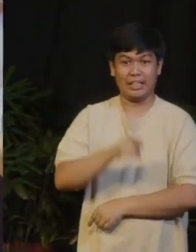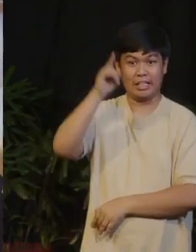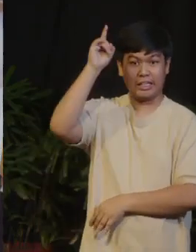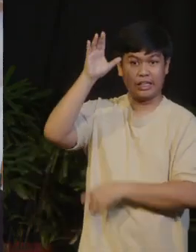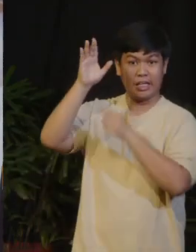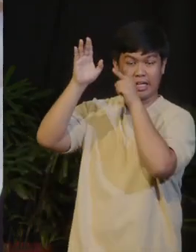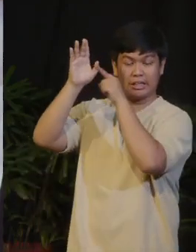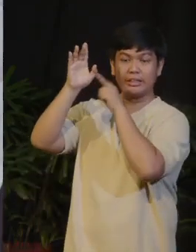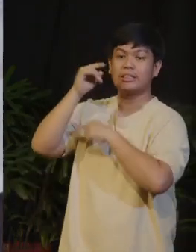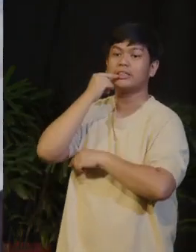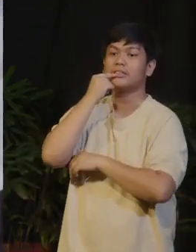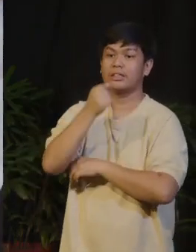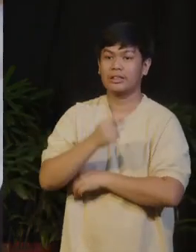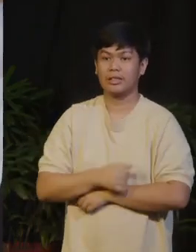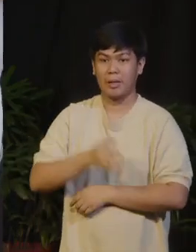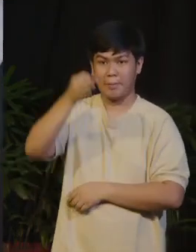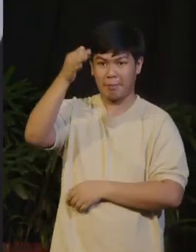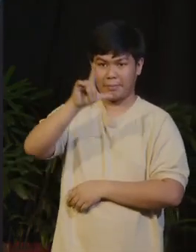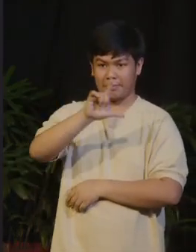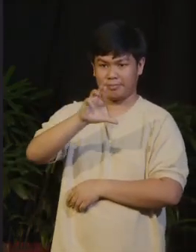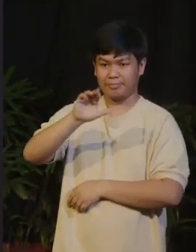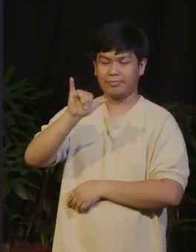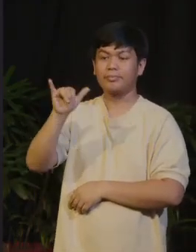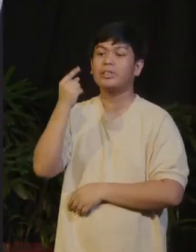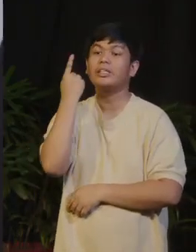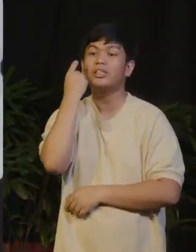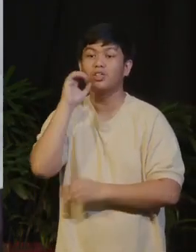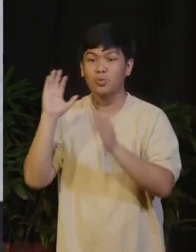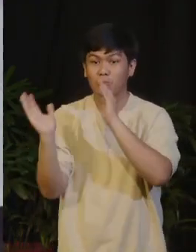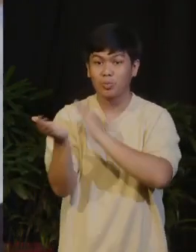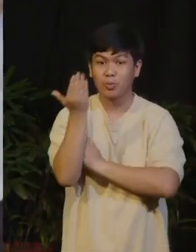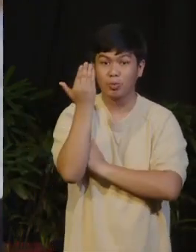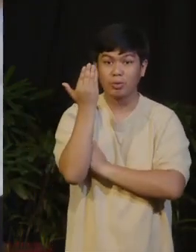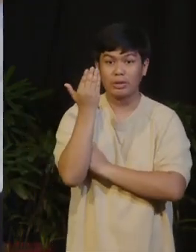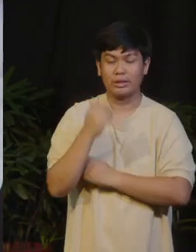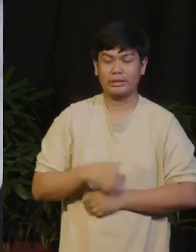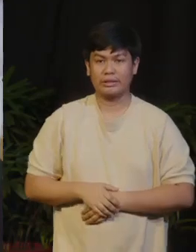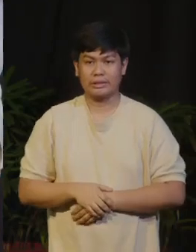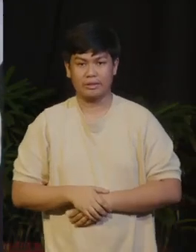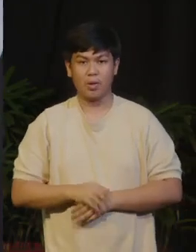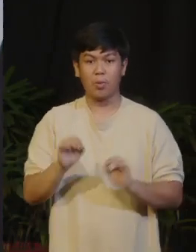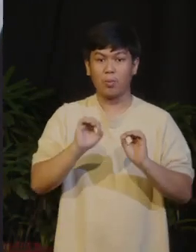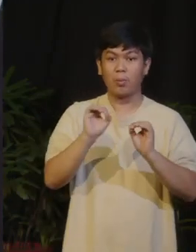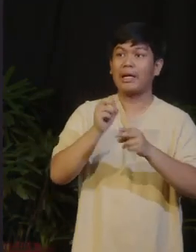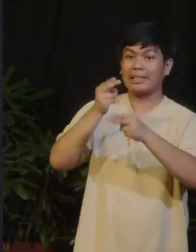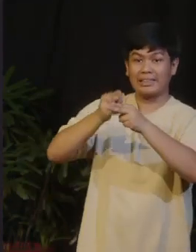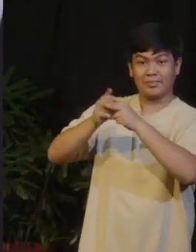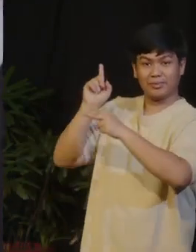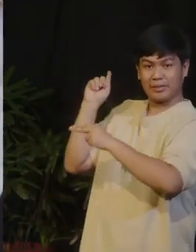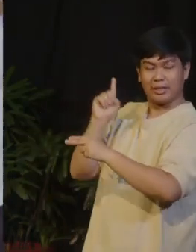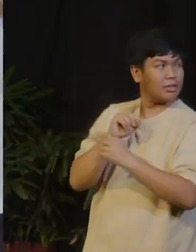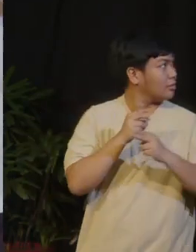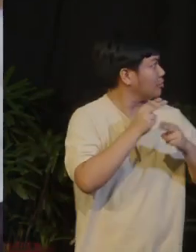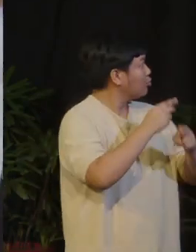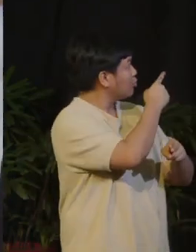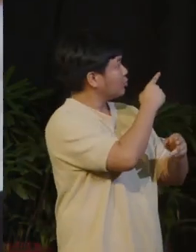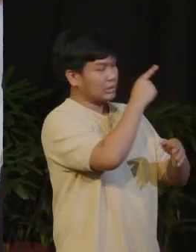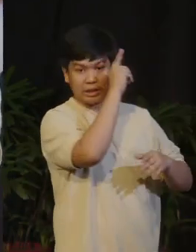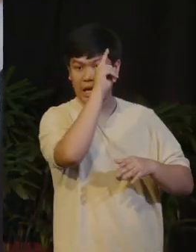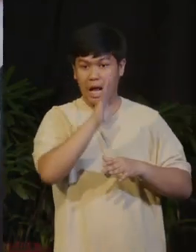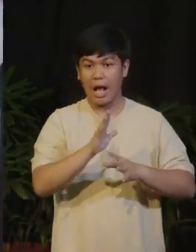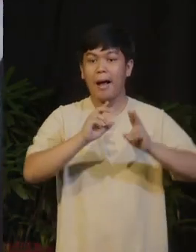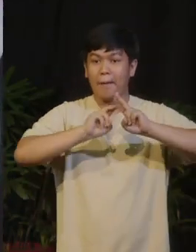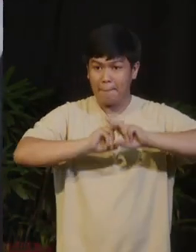Diyos. Sabi nga ni Pastor Larry, silent dito yon, no? Pero ang implikasyon ay,